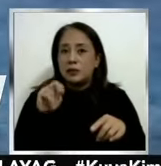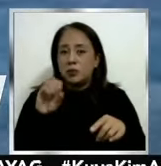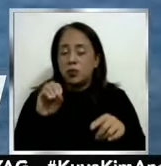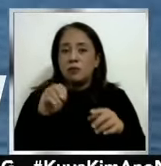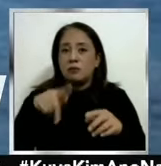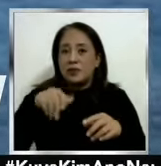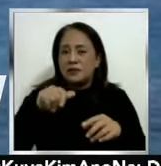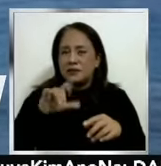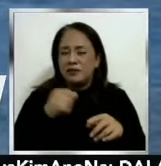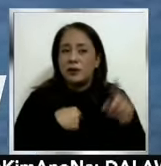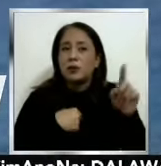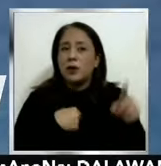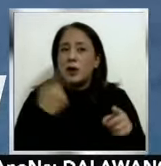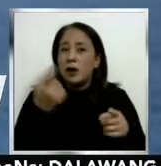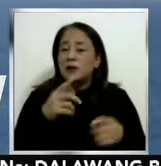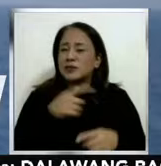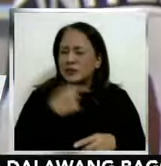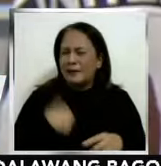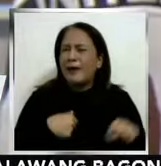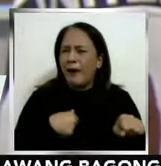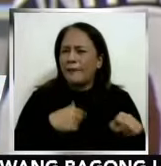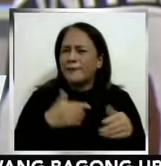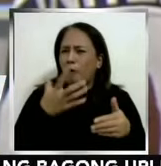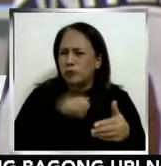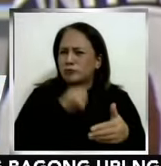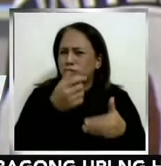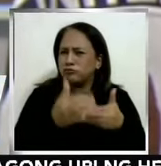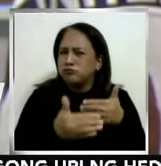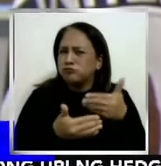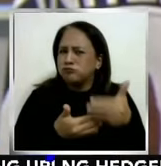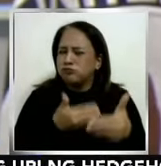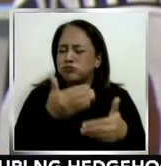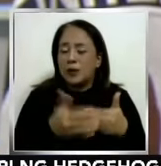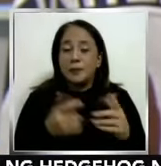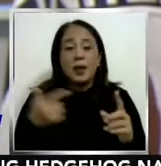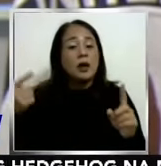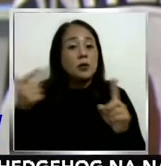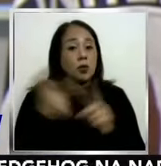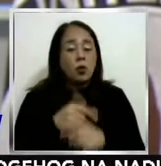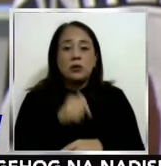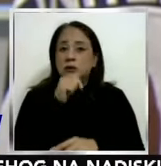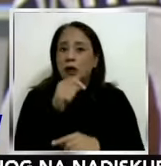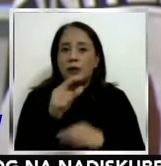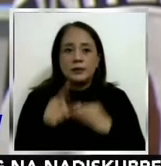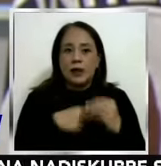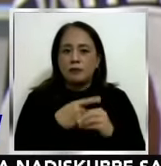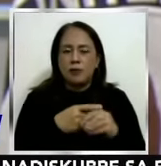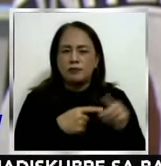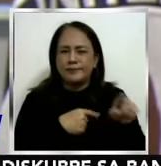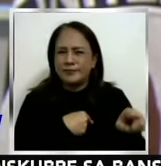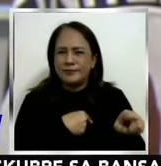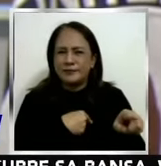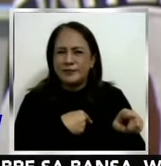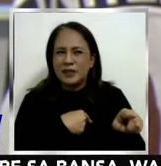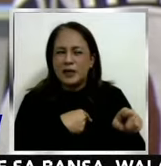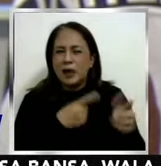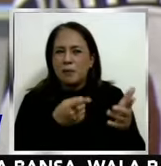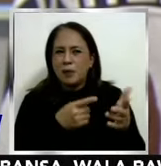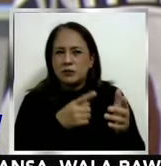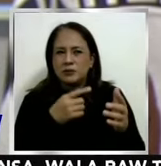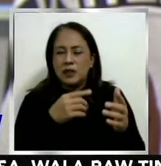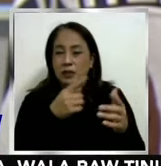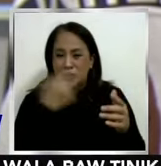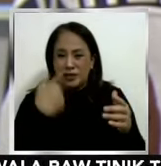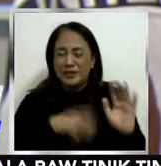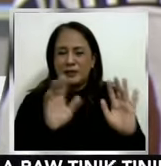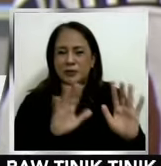People's Republic of China o PRC. Our goal is not to hold China back. Our goal is to uphold